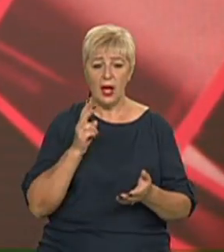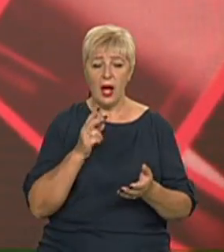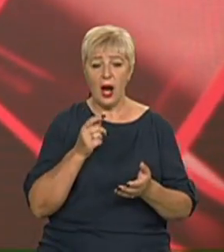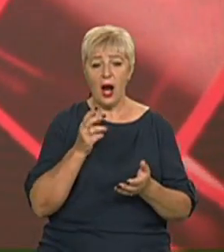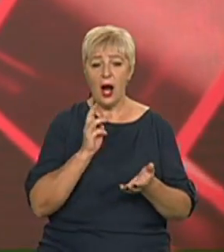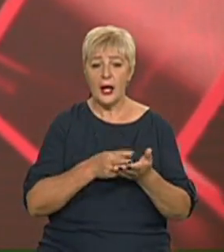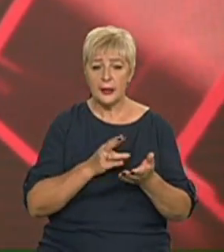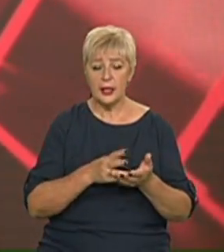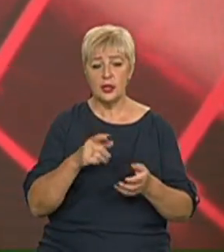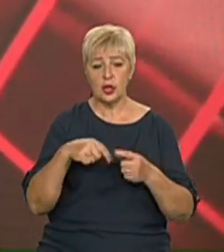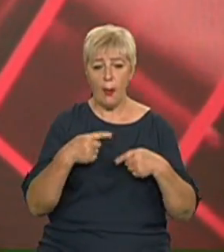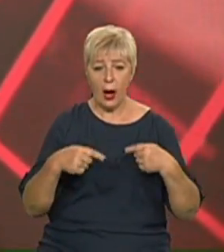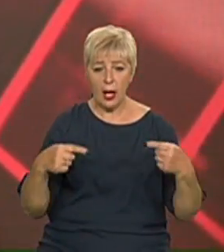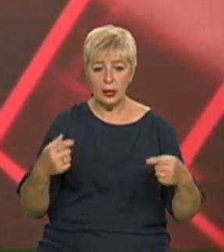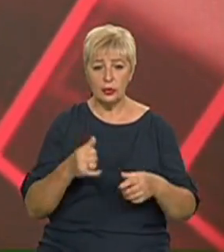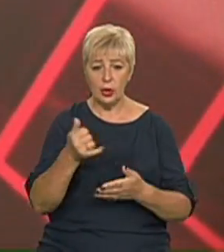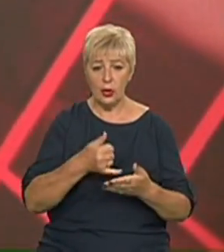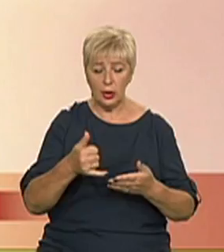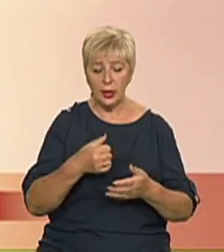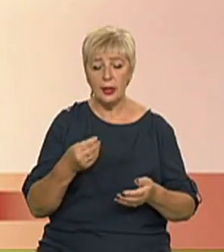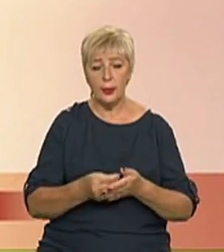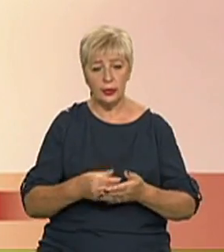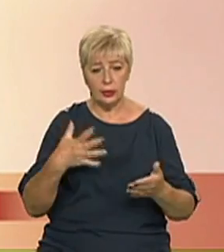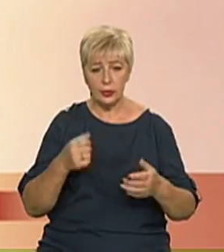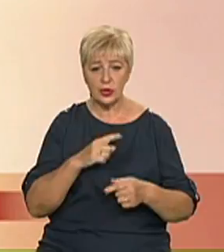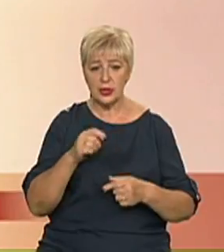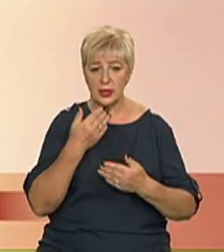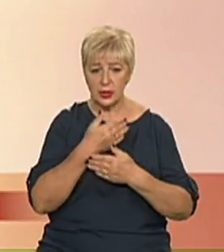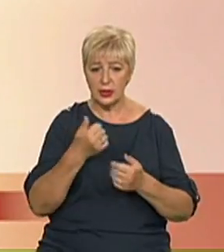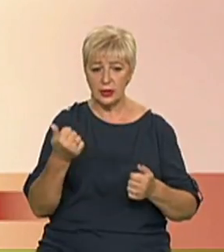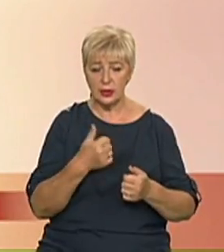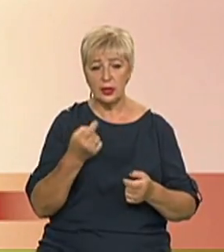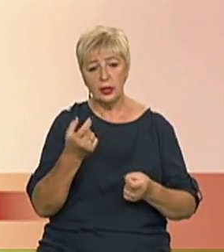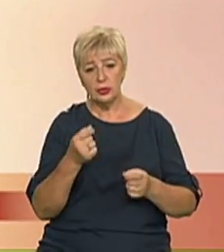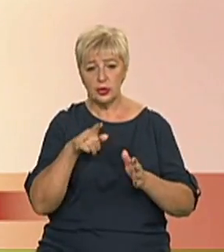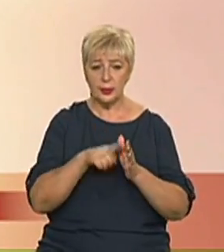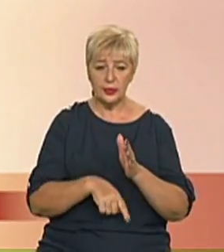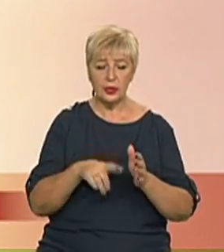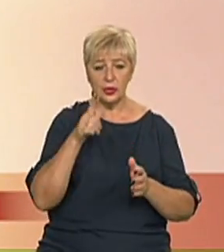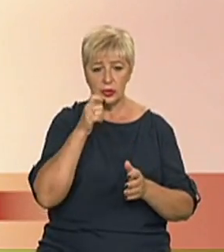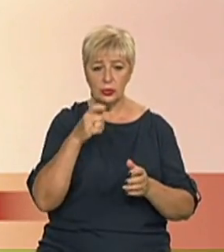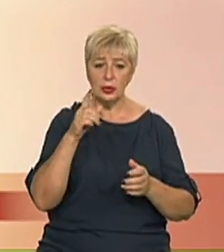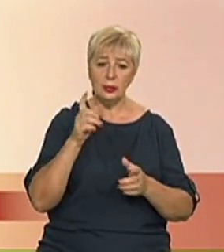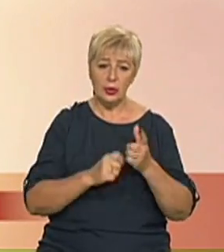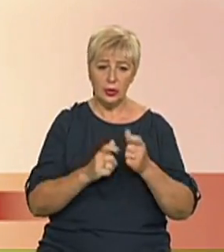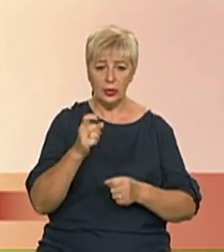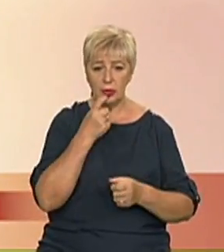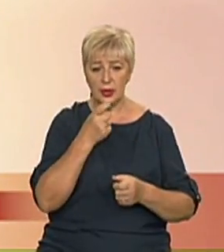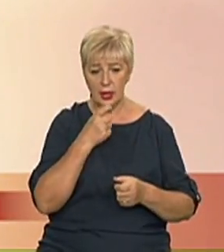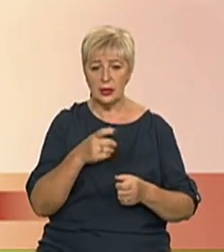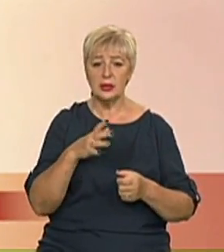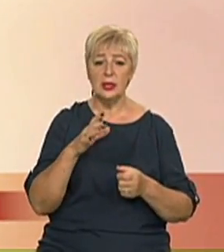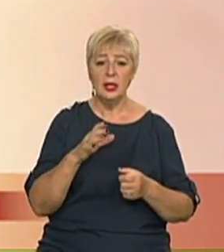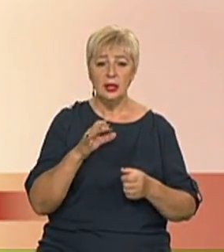Гречка, макарони та олія подорожчали у Дніпрі за останній тиждень. Трохи подешевшали цукор, молоко, яйця, картопля та свинина.